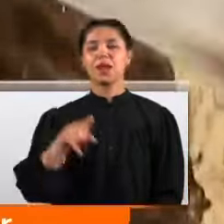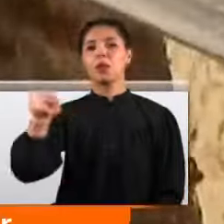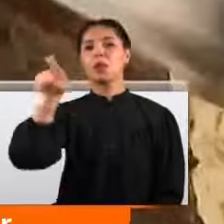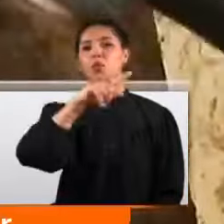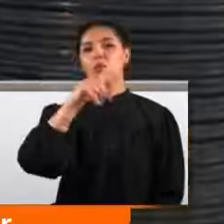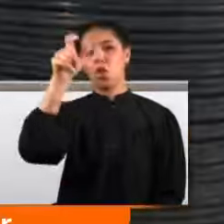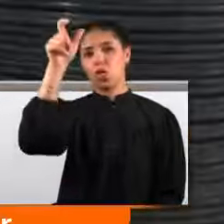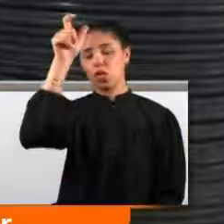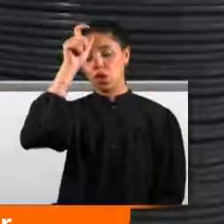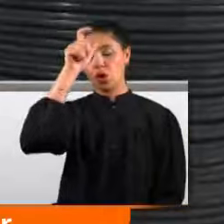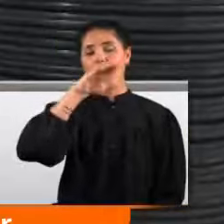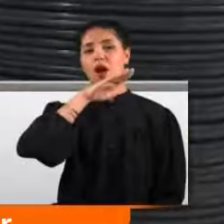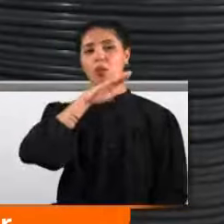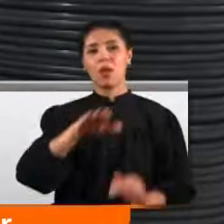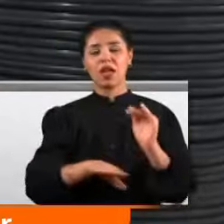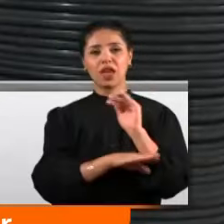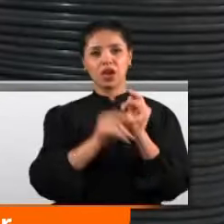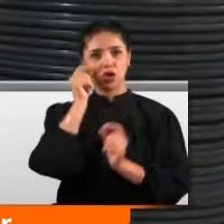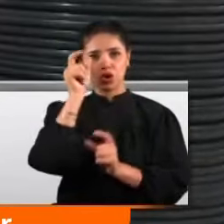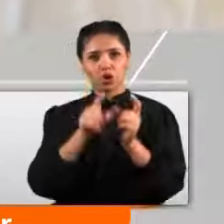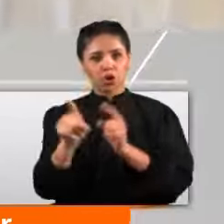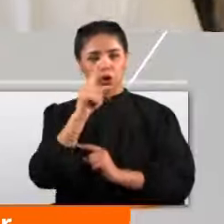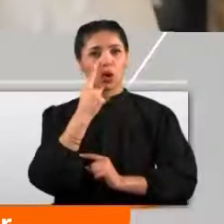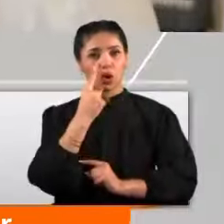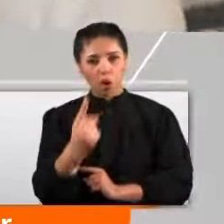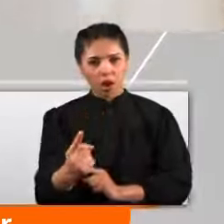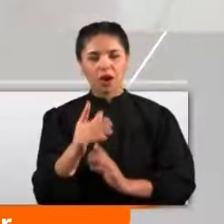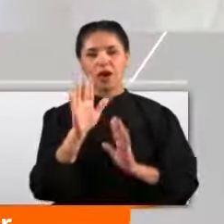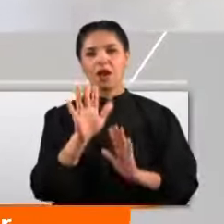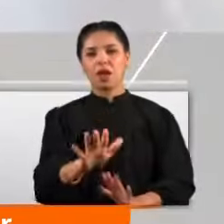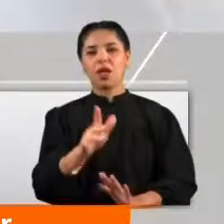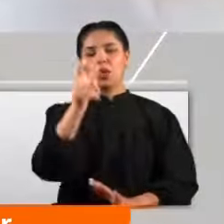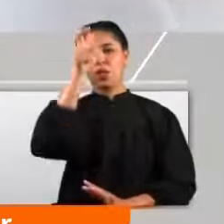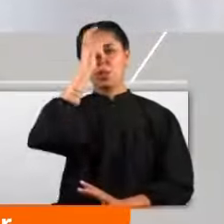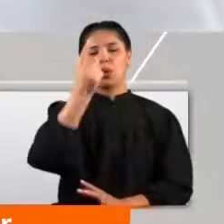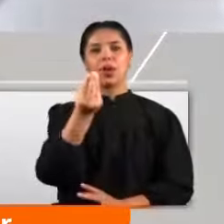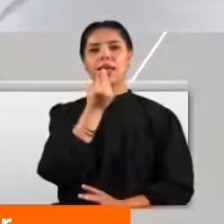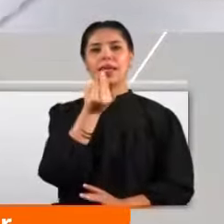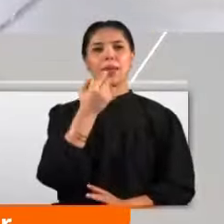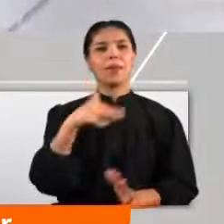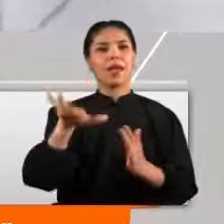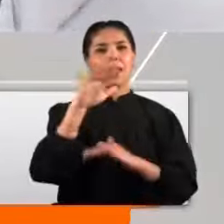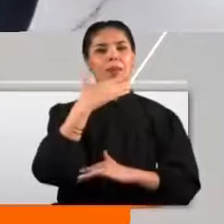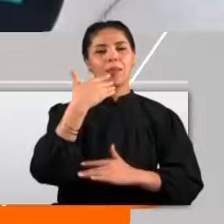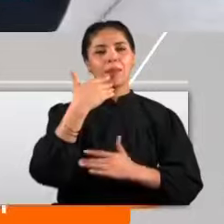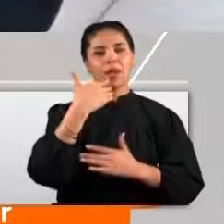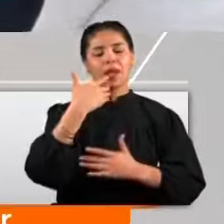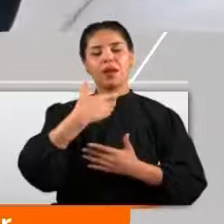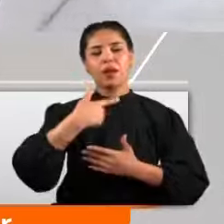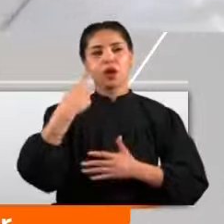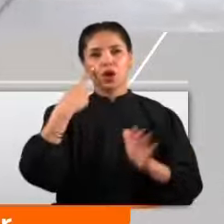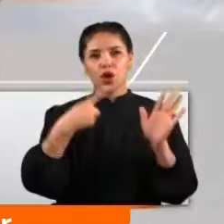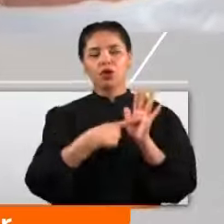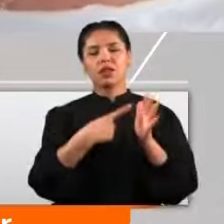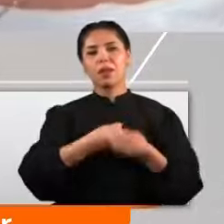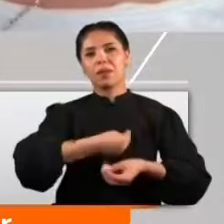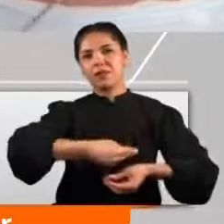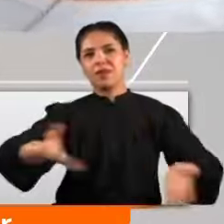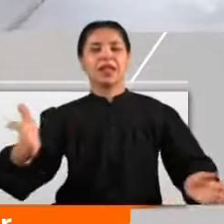mutfağını dünyadan gelen futbol severlere tanıtmaya hazır. Geleneksel Türk tatlılarımızla, baklavalarımızla, şöbiyetlerimizle,